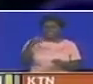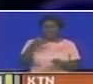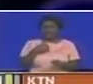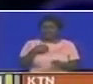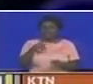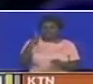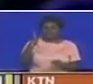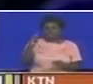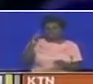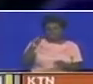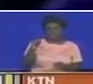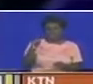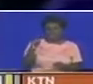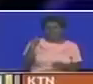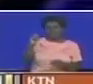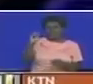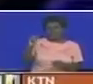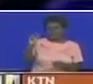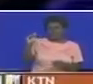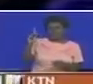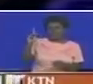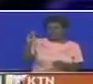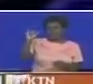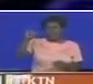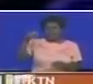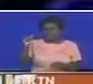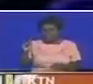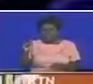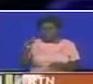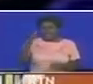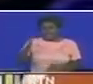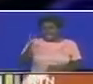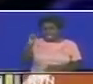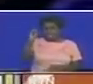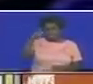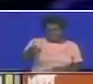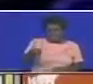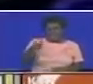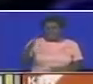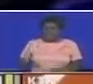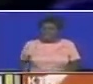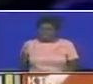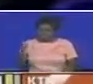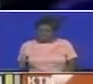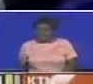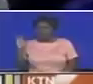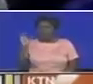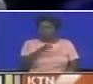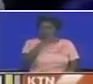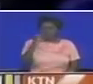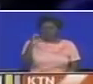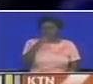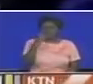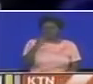wa Nakada, yule aliyekuwa mbunge wa Naivasha, John Mututho aka